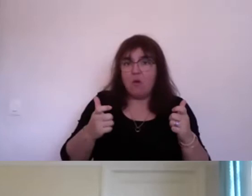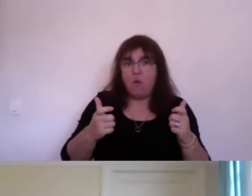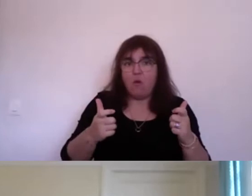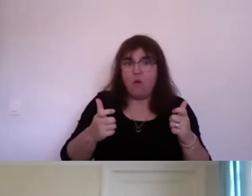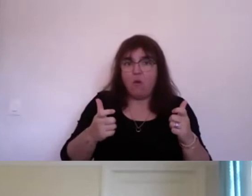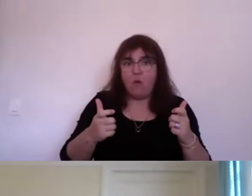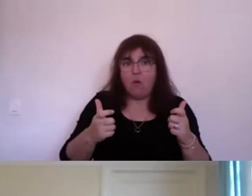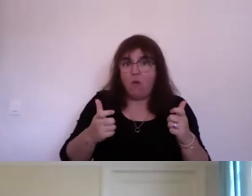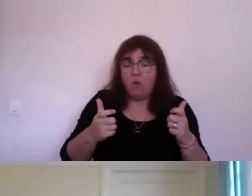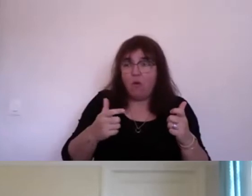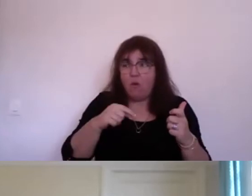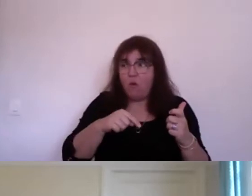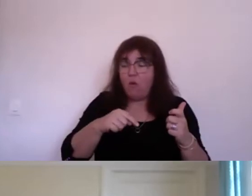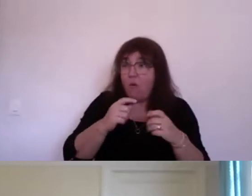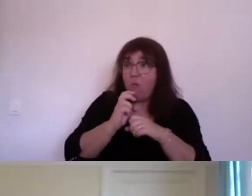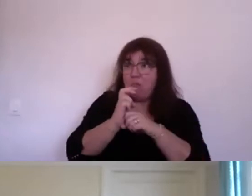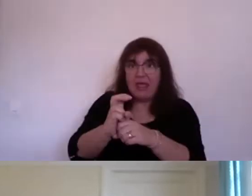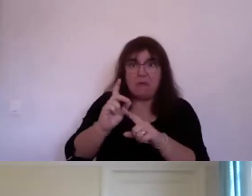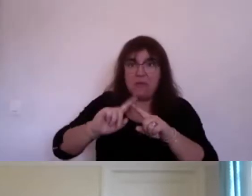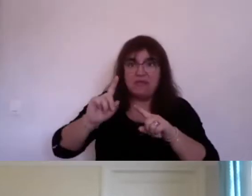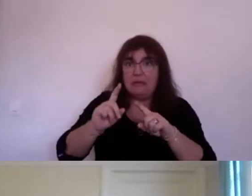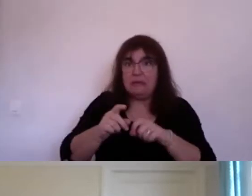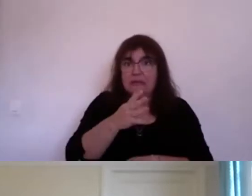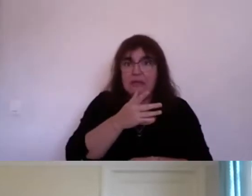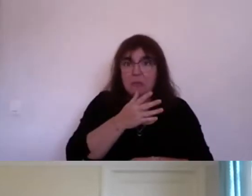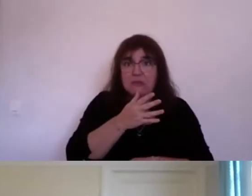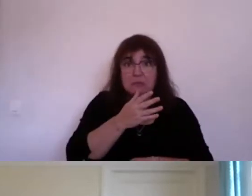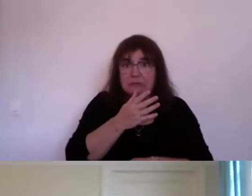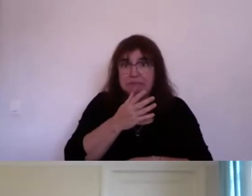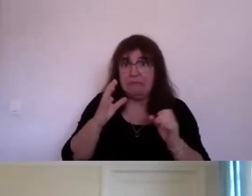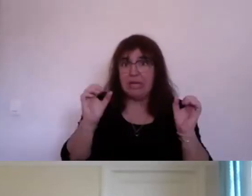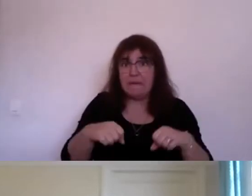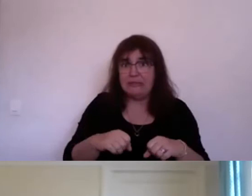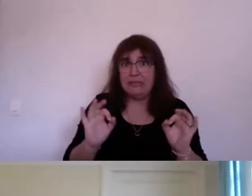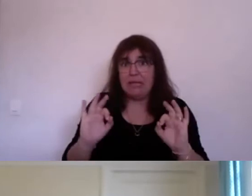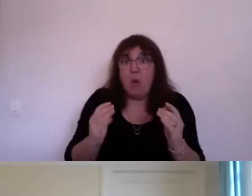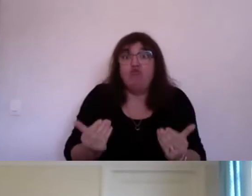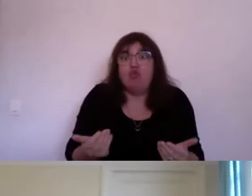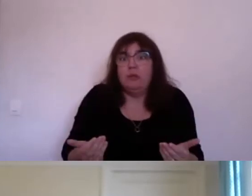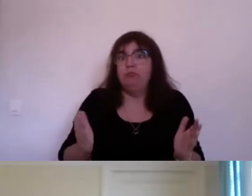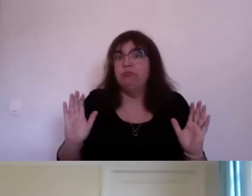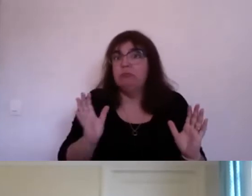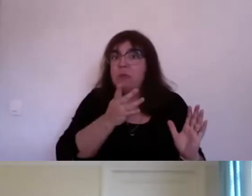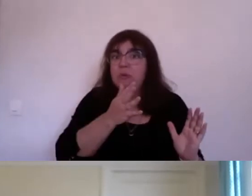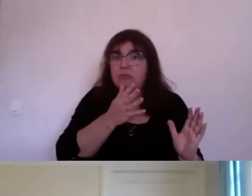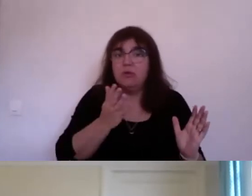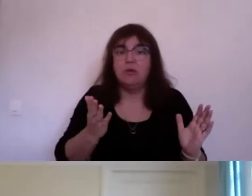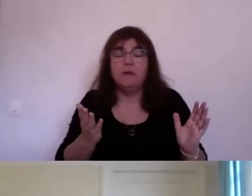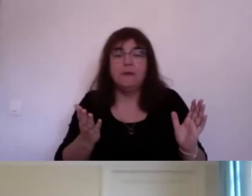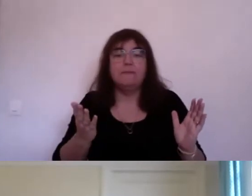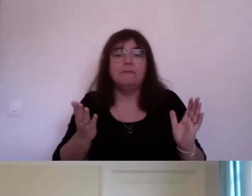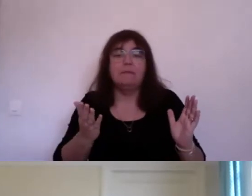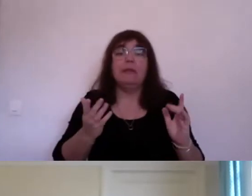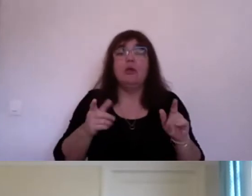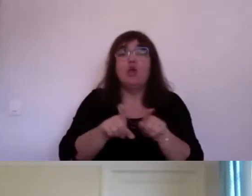public, la possibilité de fournir du matériel. Nous n'avons pas du tout cette capacité-là, en tout cas au jour d'aujourd'hui. Et tout comme le rappelle Clémence